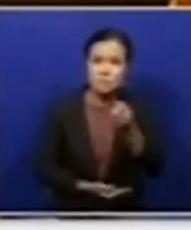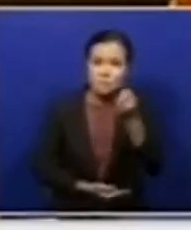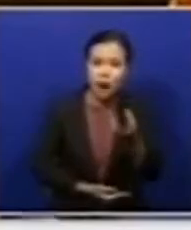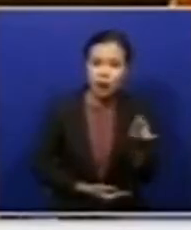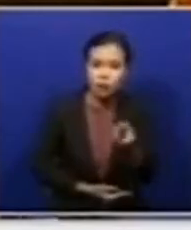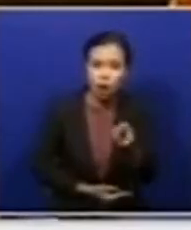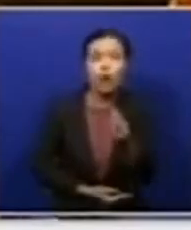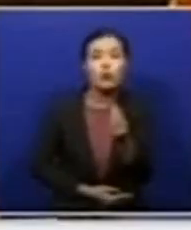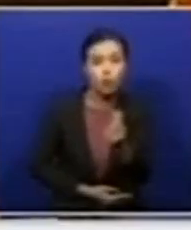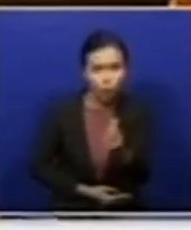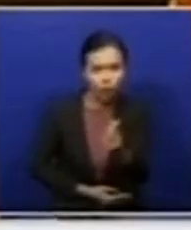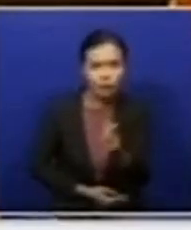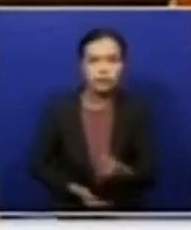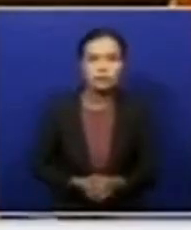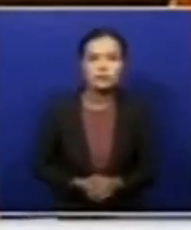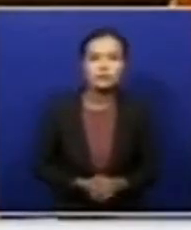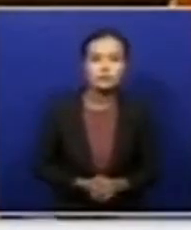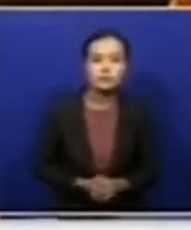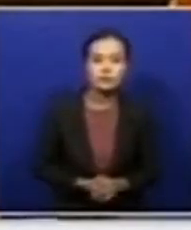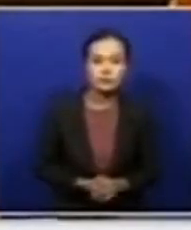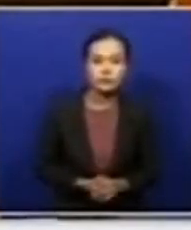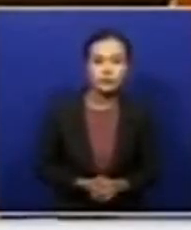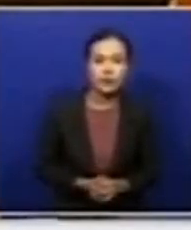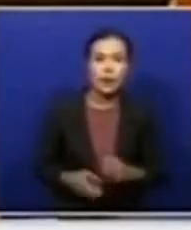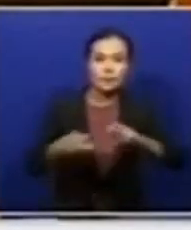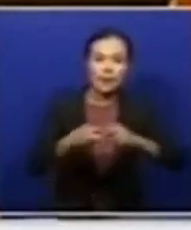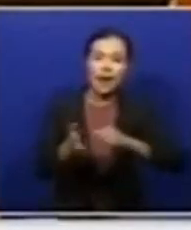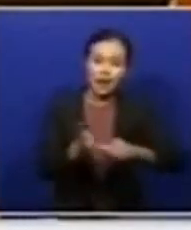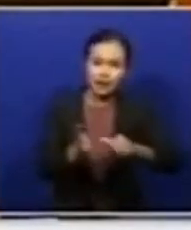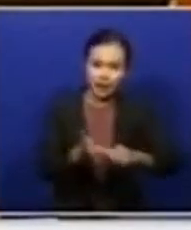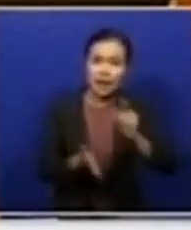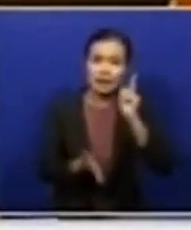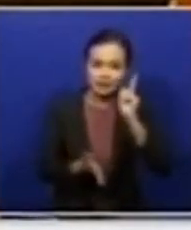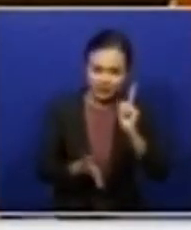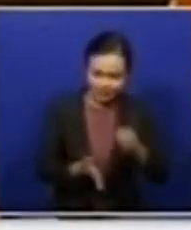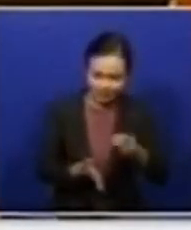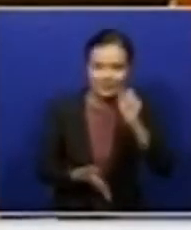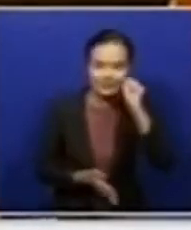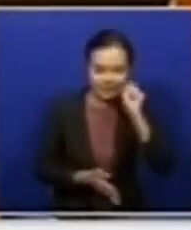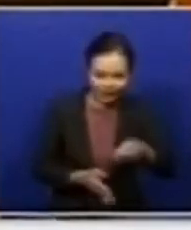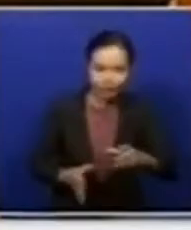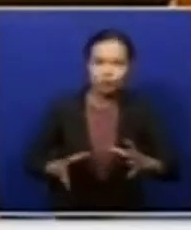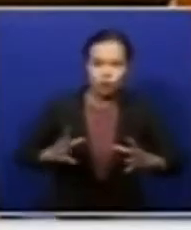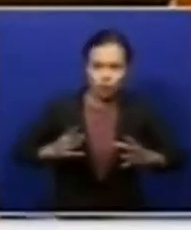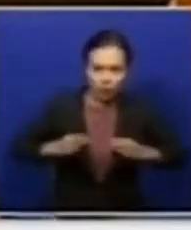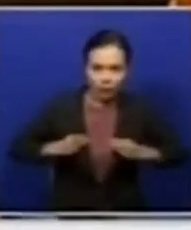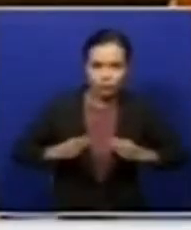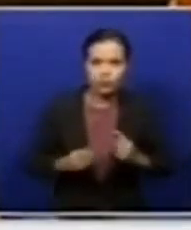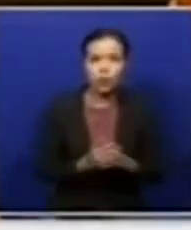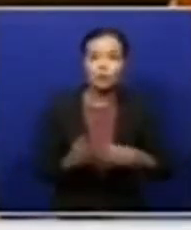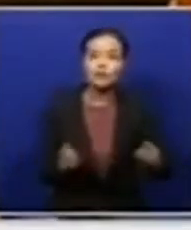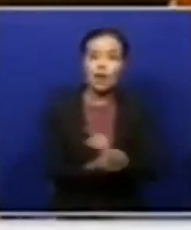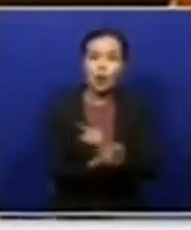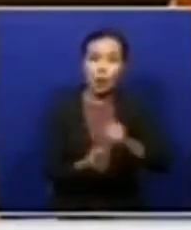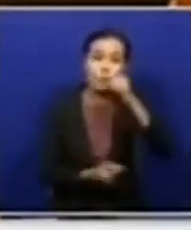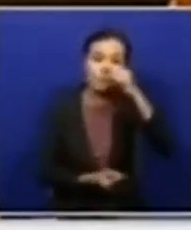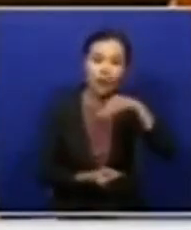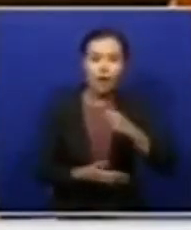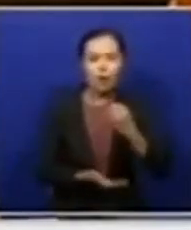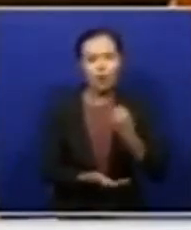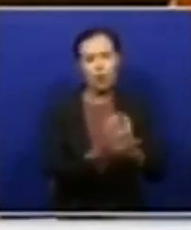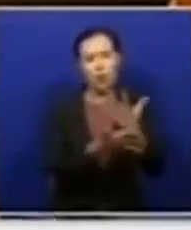แน่ถูกจุดจริงๆครับผมยอมรับว่าถูกจุดจริงๆจุดที่บนสุดของสังคมไทยครับพวกเจ้าสัว